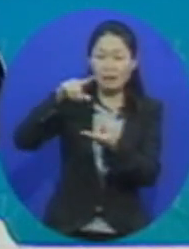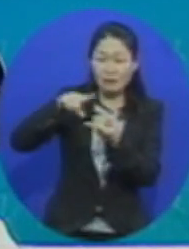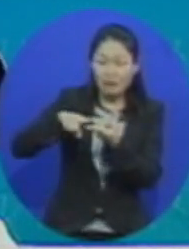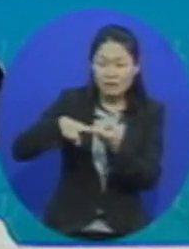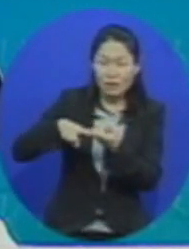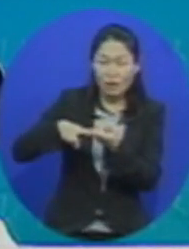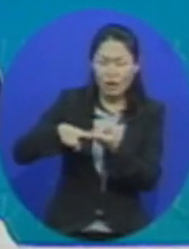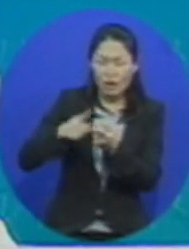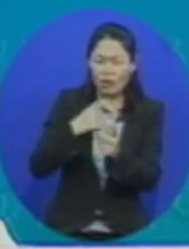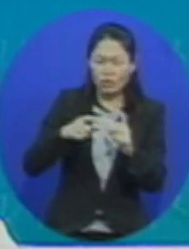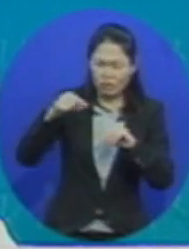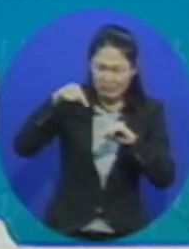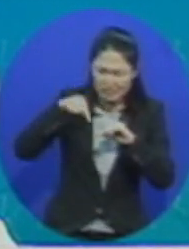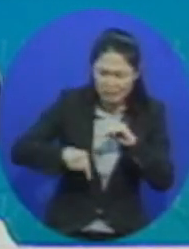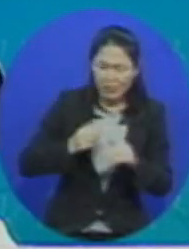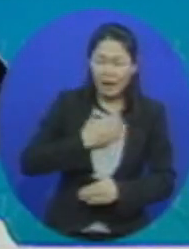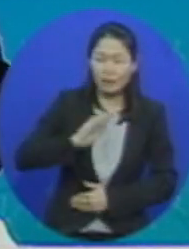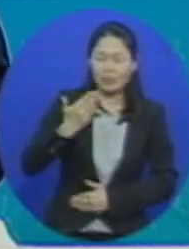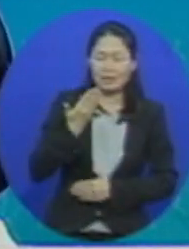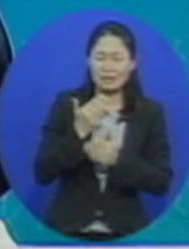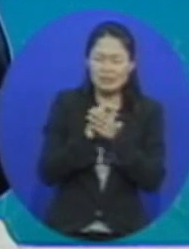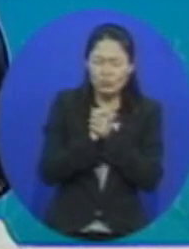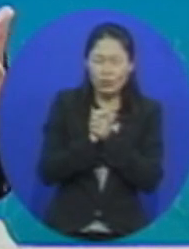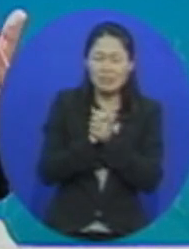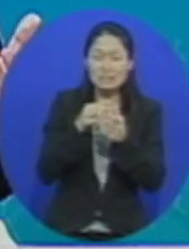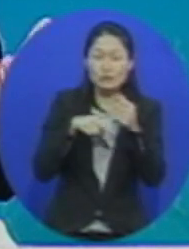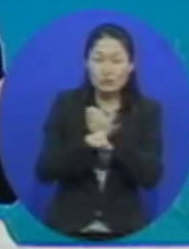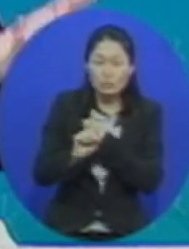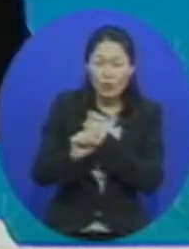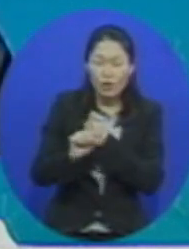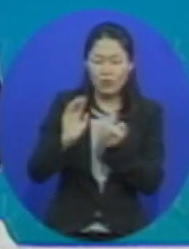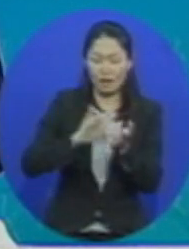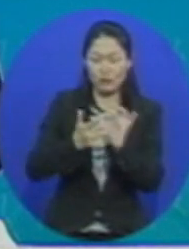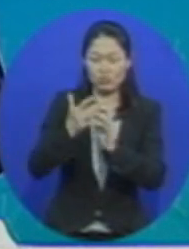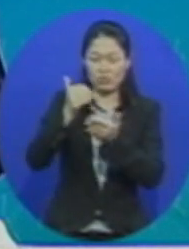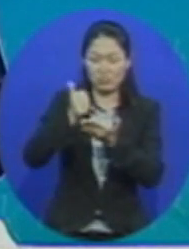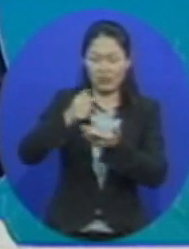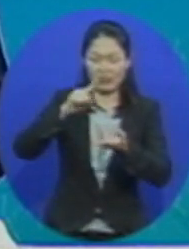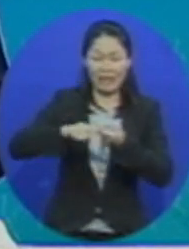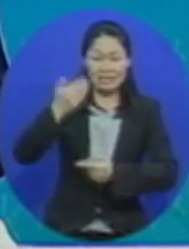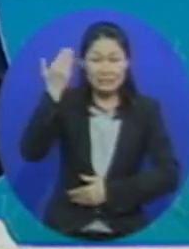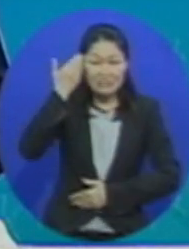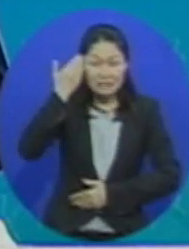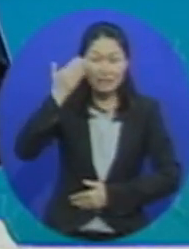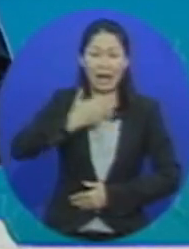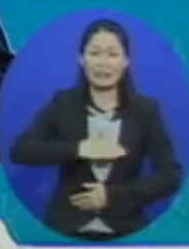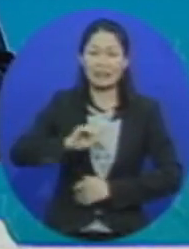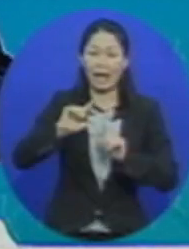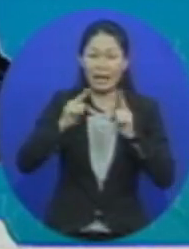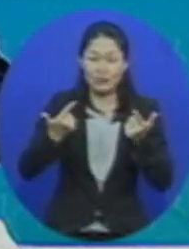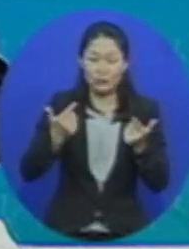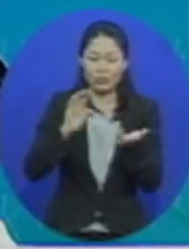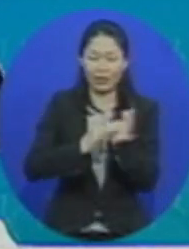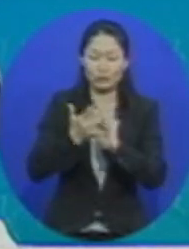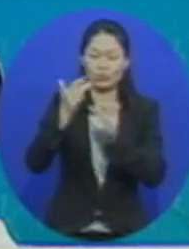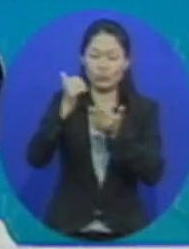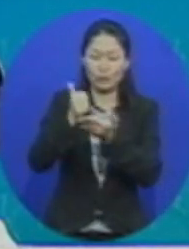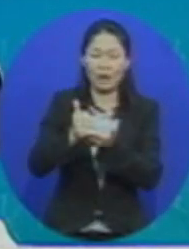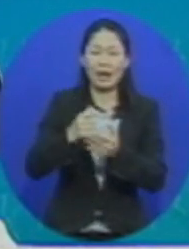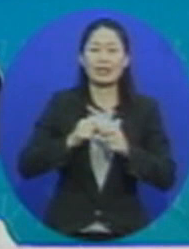알게 되기를 기도하는 것은 예수님에 대한 지식을 아는 것이 아니고 예수님과